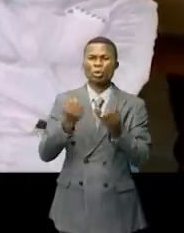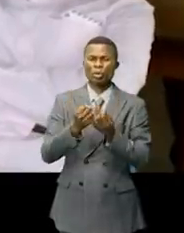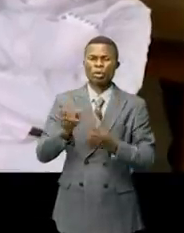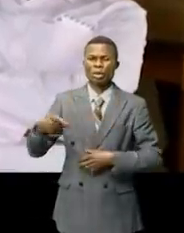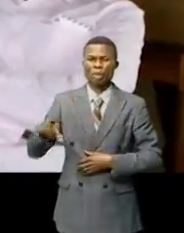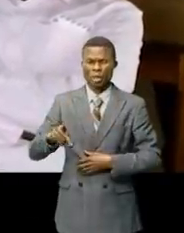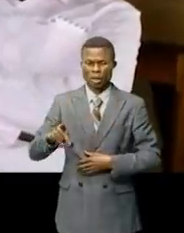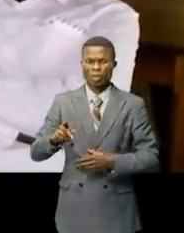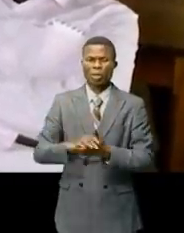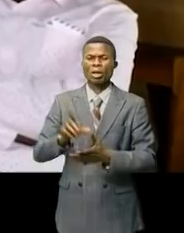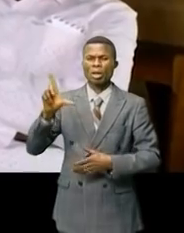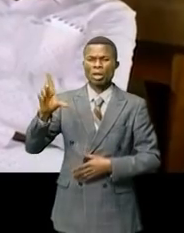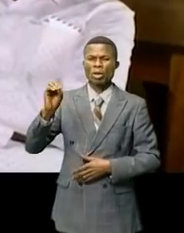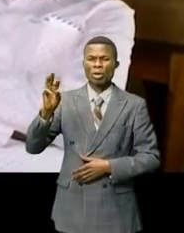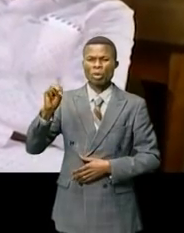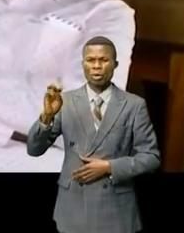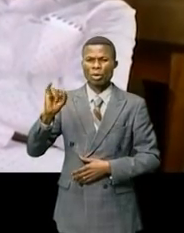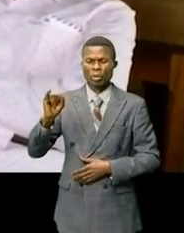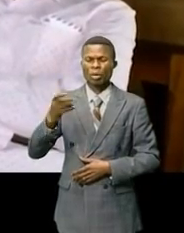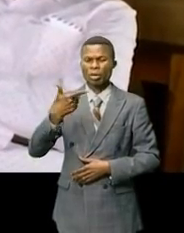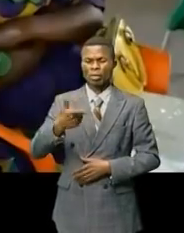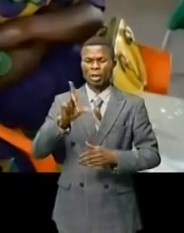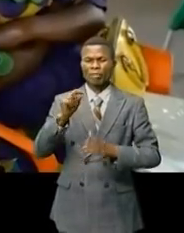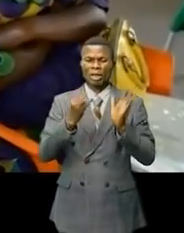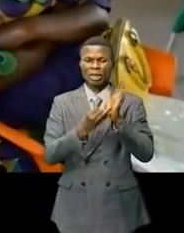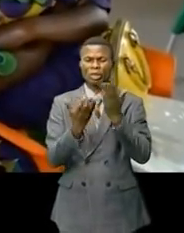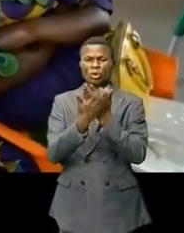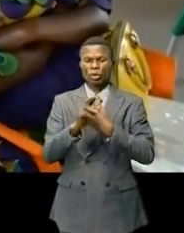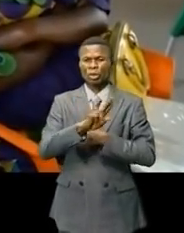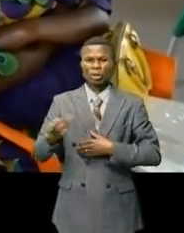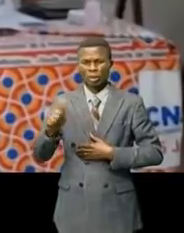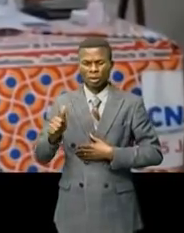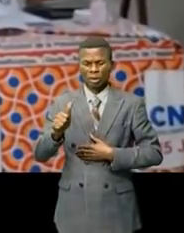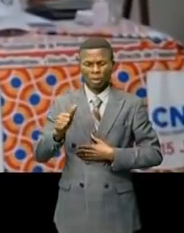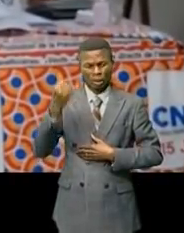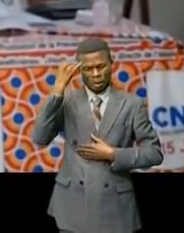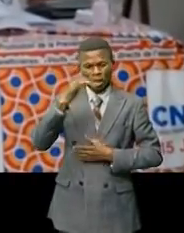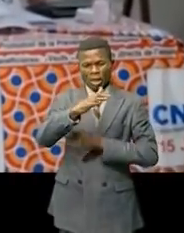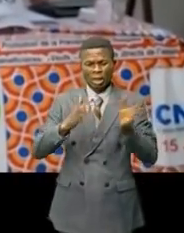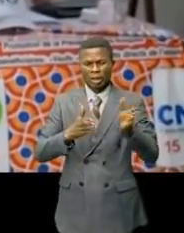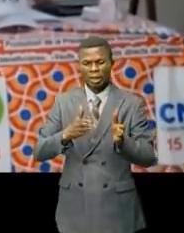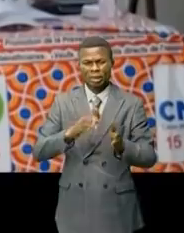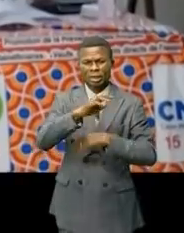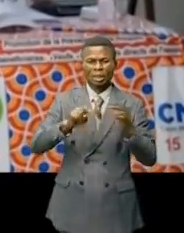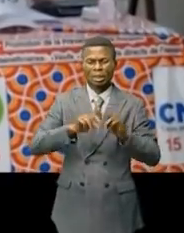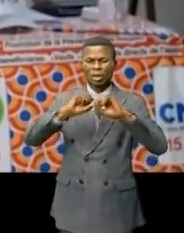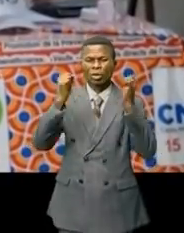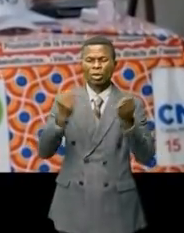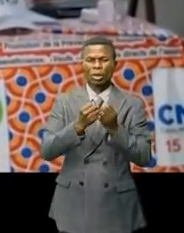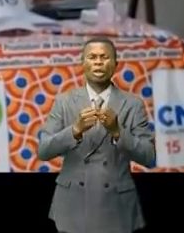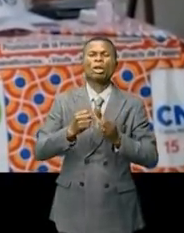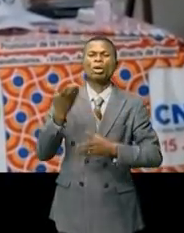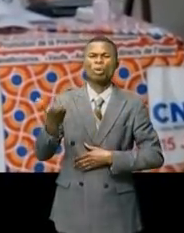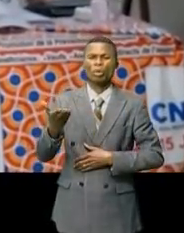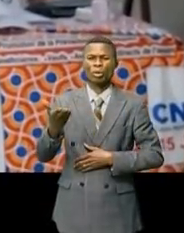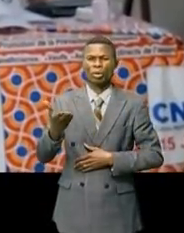du moule ou provinces d'el manille c'était ce mardi 27 juillet 2021 c'est l'antenne de la caisse nationale de sécurité sociale cnss sensible